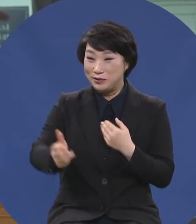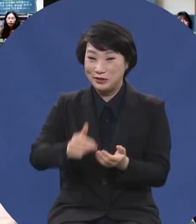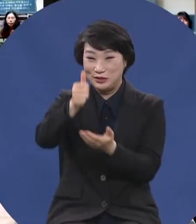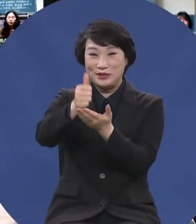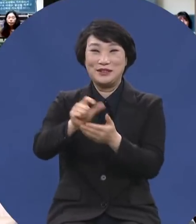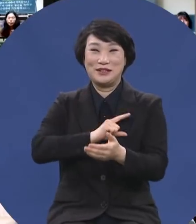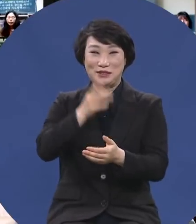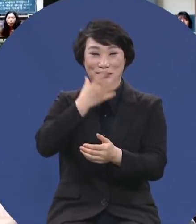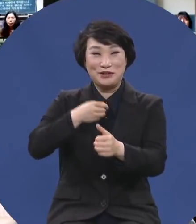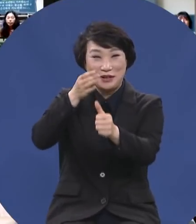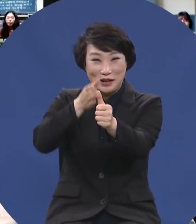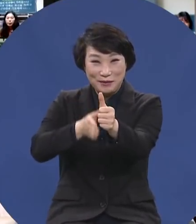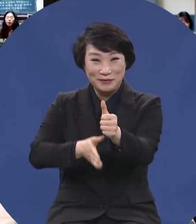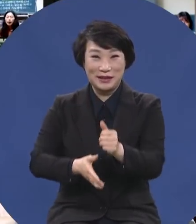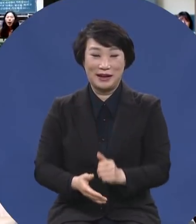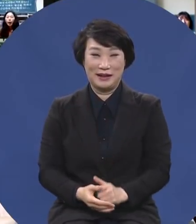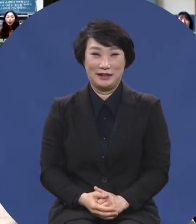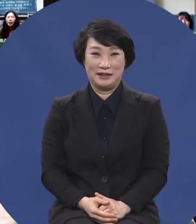이름으로 축원합니다.